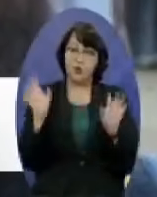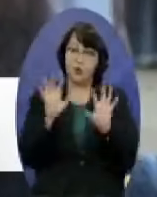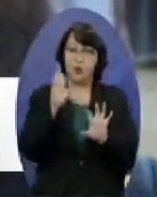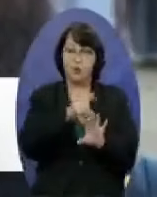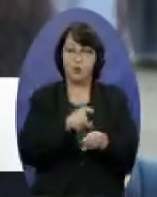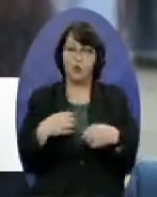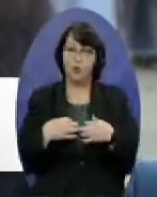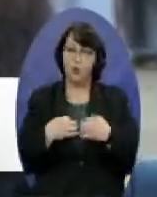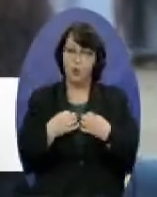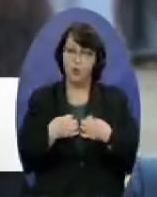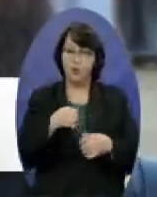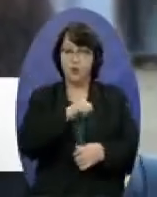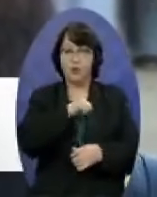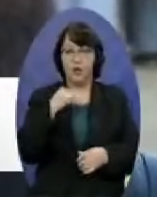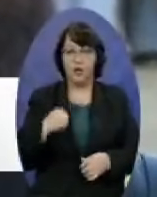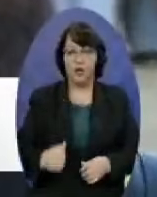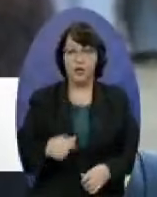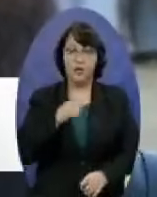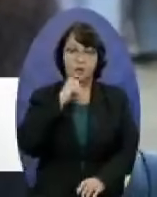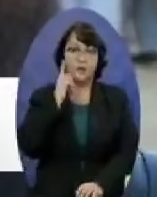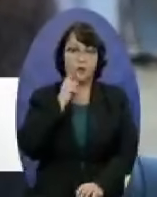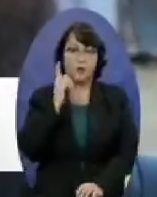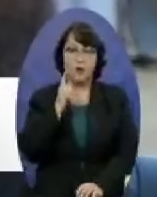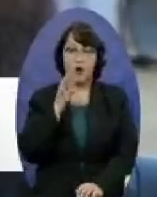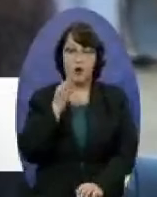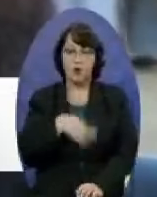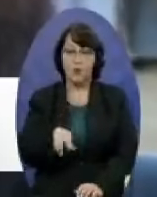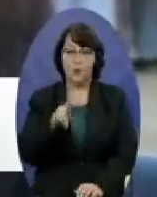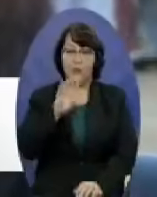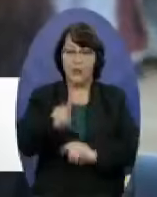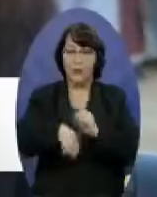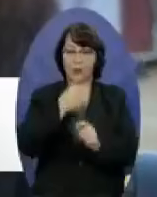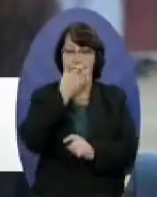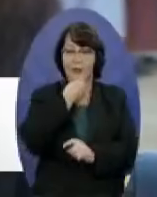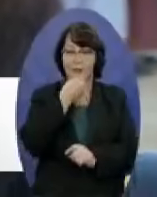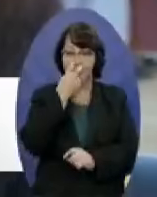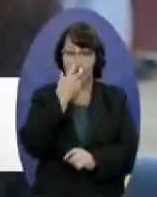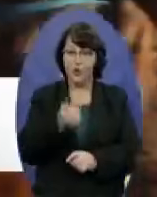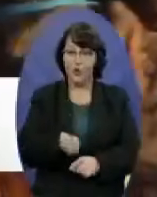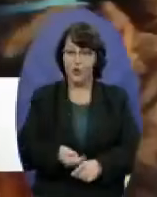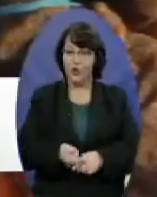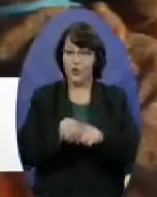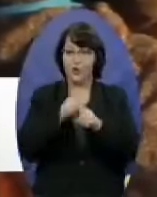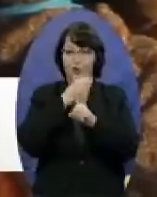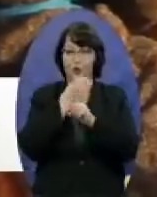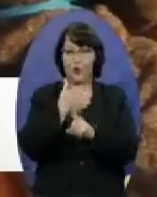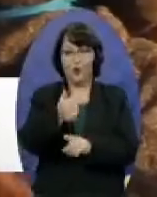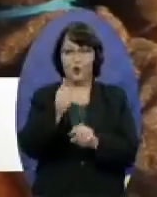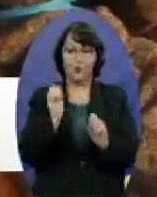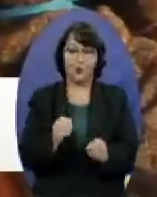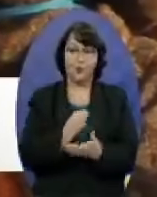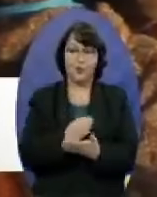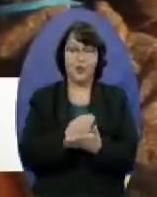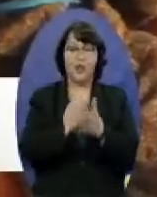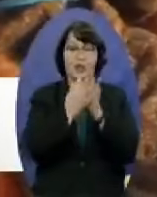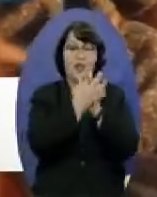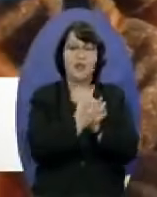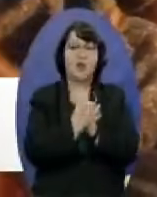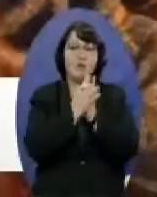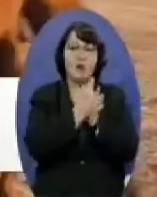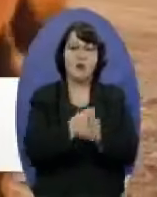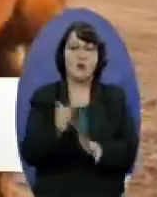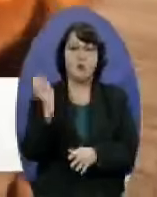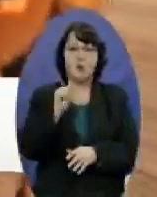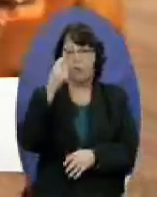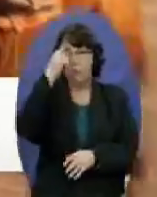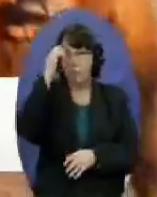хувцас, хунар, залуу хосуудын энэ оролцож байгаа бүгд улам л илүү сайхан, улам соёлтой болчихсон. Энэ жилийн Тэмээний баярыг Төгрөг сумын Монгол